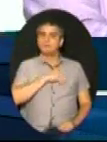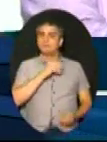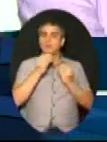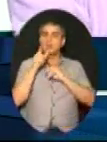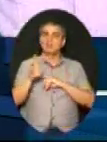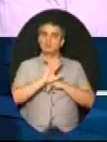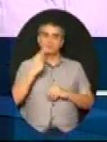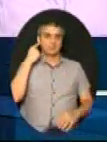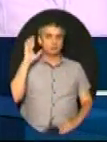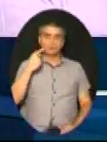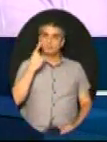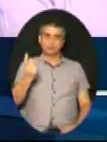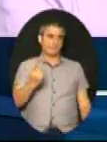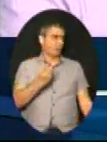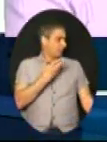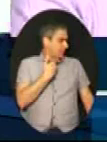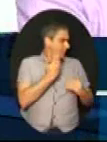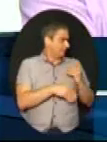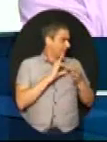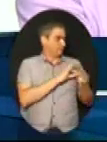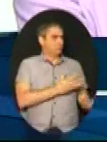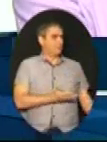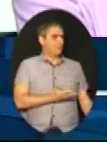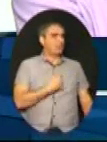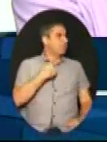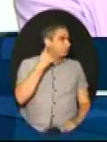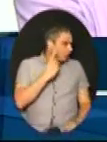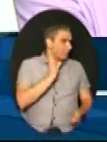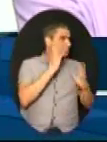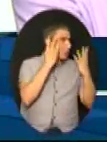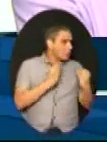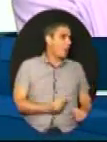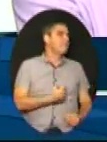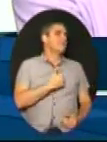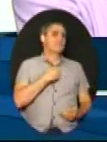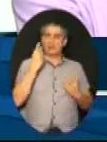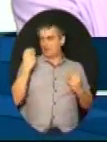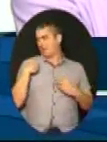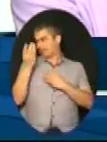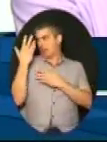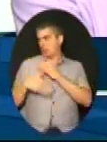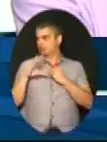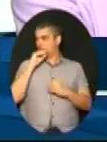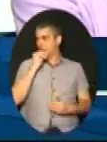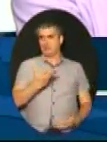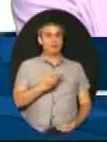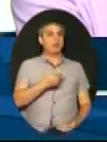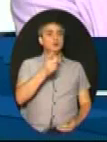מסכימה. אני מבקש, לא, בואו לי לסיים משפט. תשמע מה היא אומרת. אני שמעתי את זה, ואני... רגע, בואי ניתן לה להשלים. אני מסכים